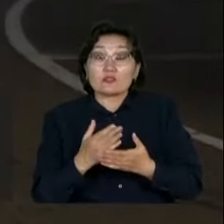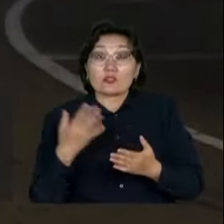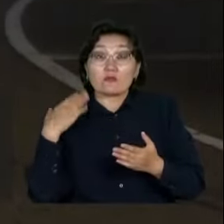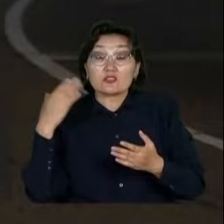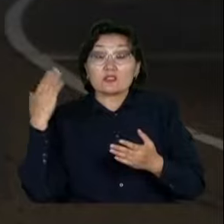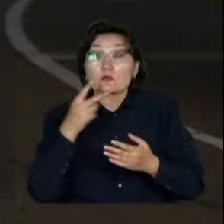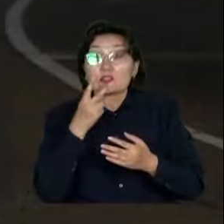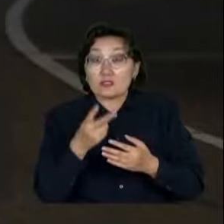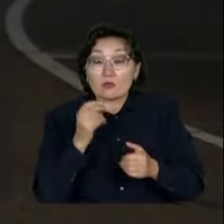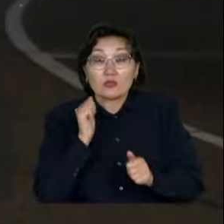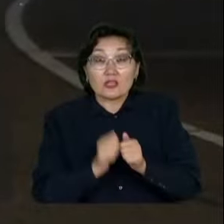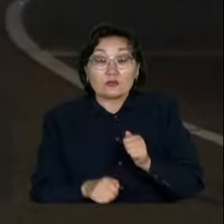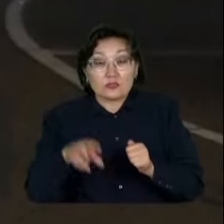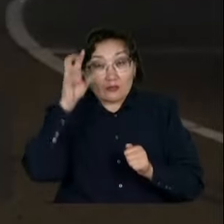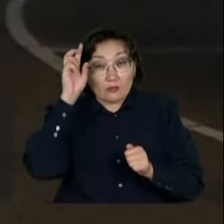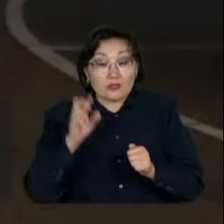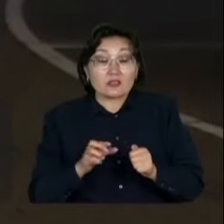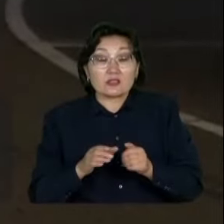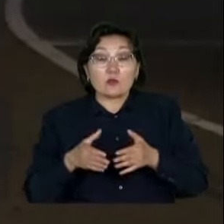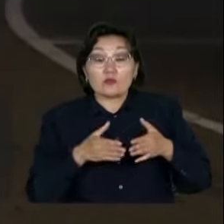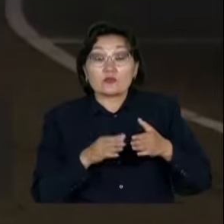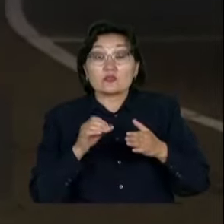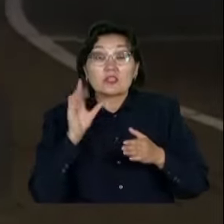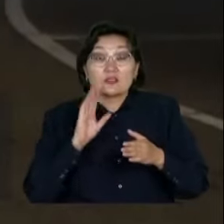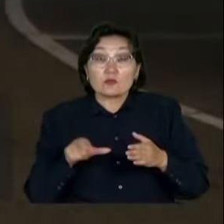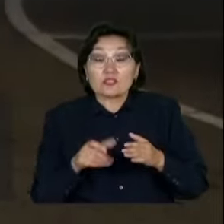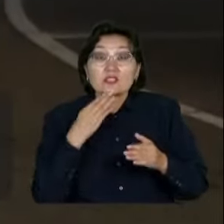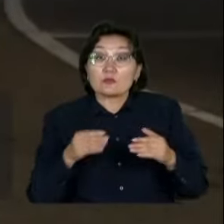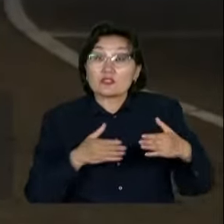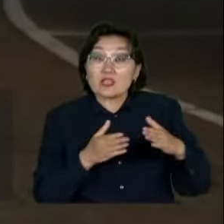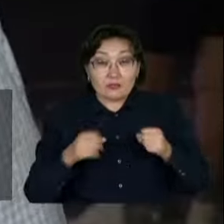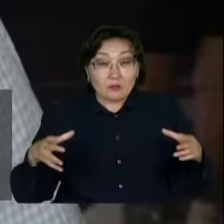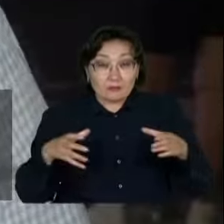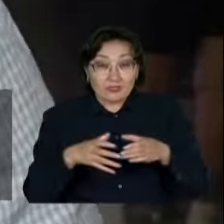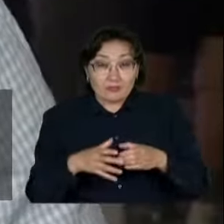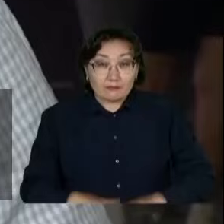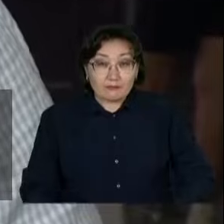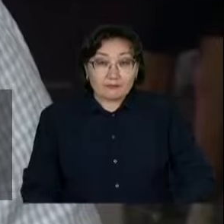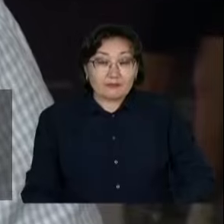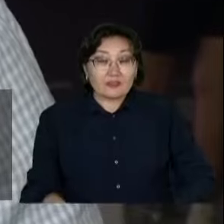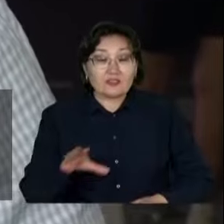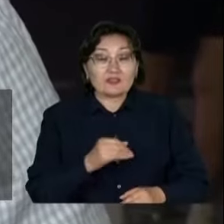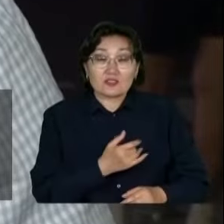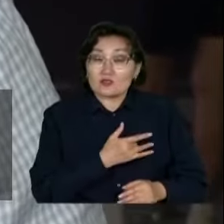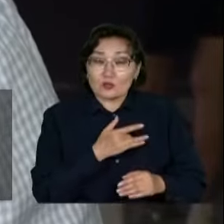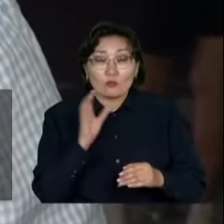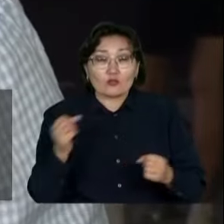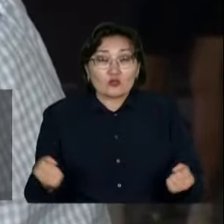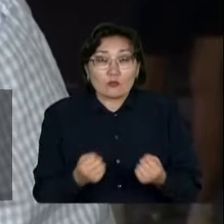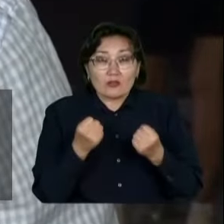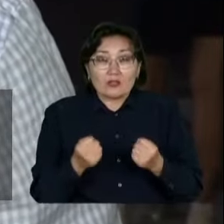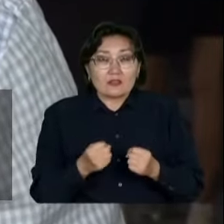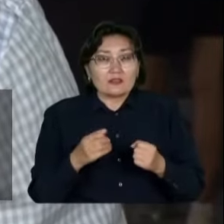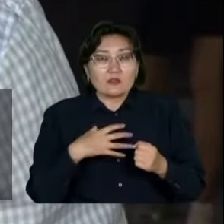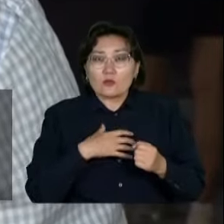спиной. Сейчас каждая страна плывет по реке Сена на своей лодке под бурные аплодисменты. Я всем сердцем буду за них болеть, причем